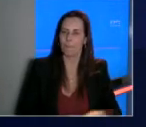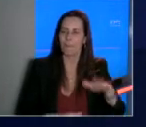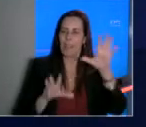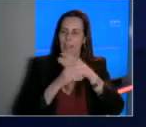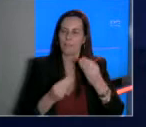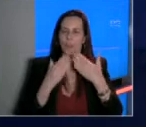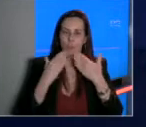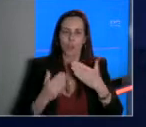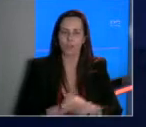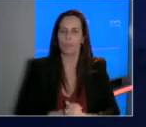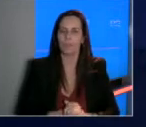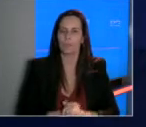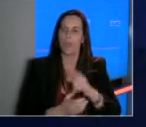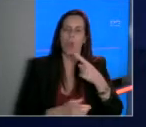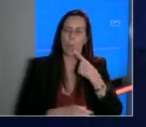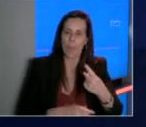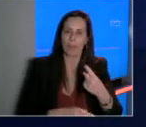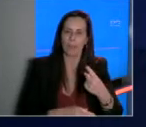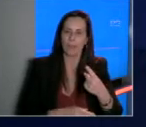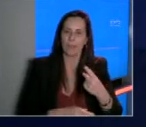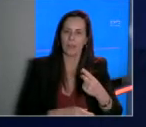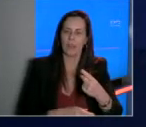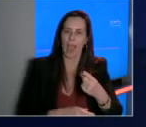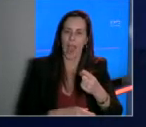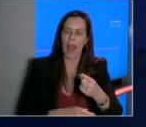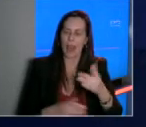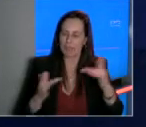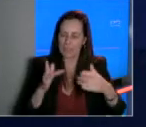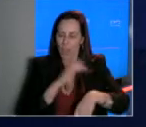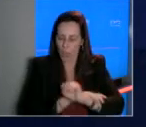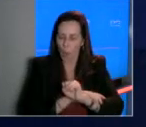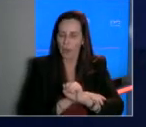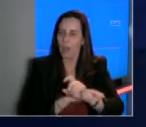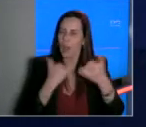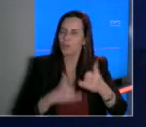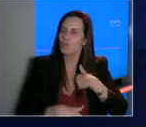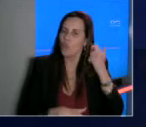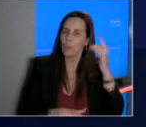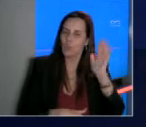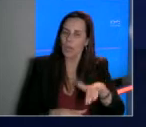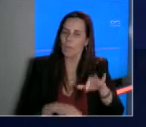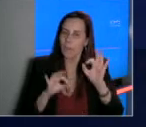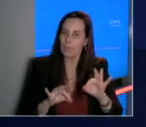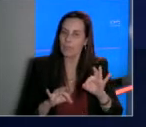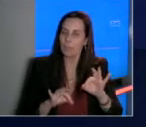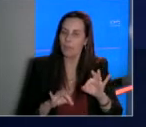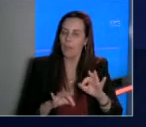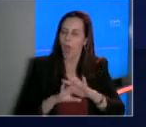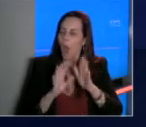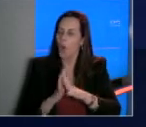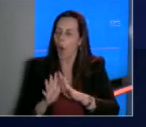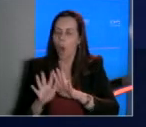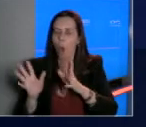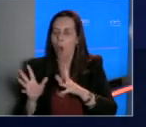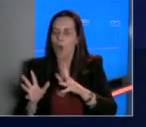טוב, מצוין, תודה. דרור מדבר על ברגמו ועל הבלגן שהיה במשחק, אבל עכשיו אנחנו שומעים שבעצם המשקולת ככה עוברת